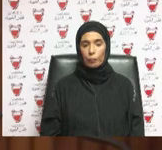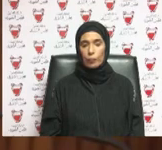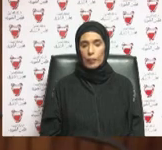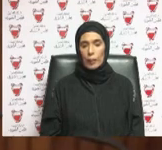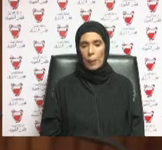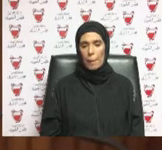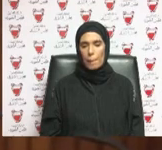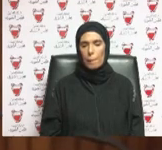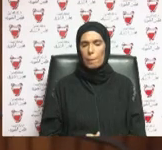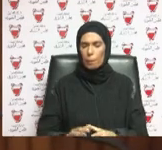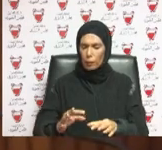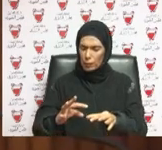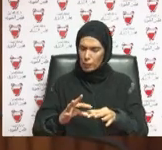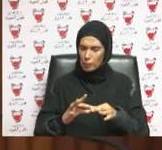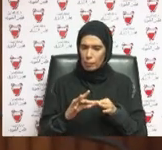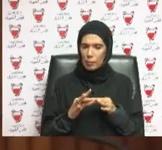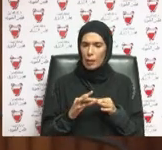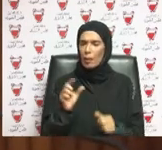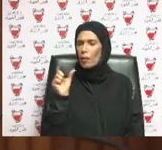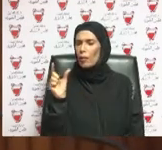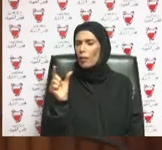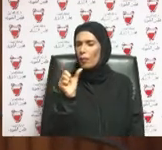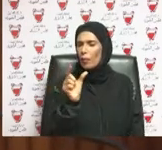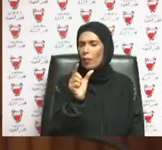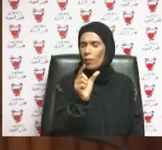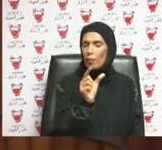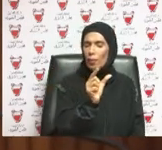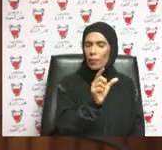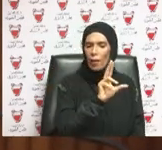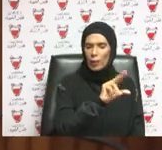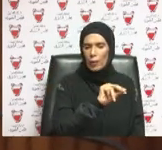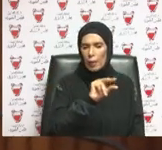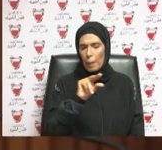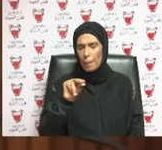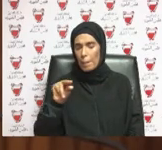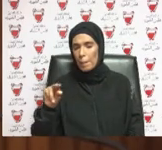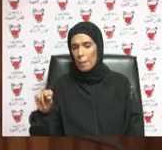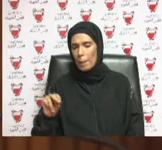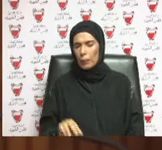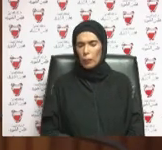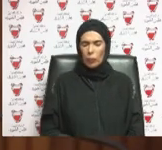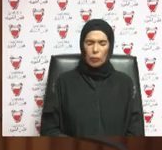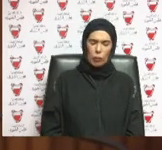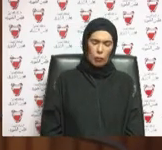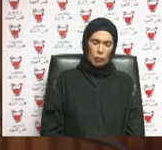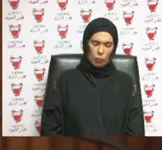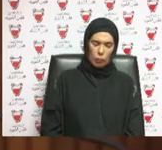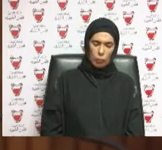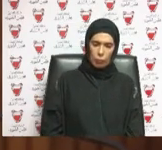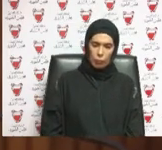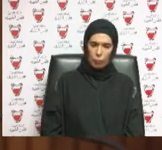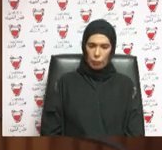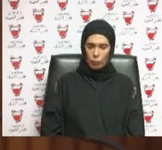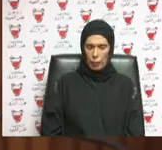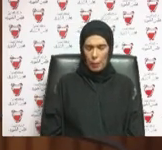كانت تصل بنفس الروح التي كانت تخرج